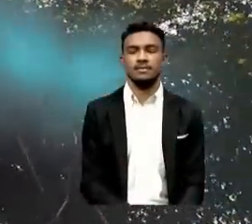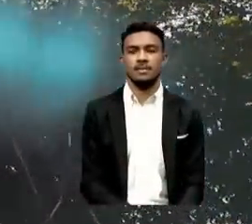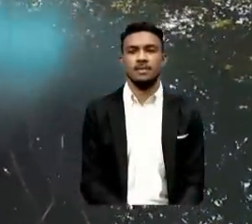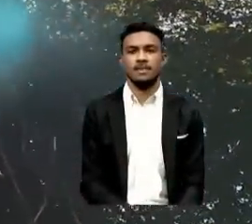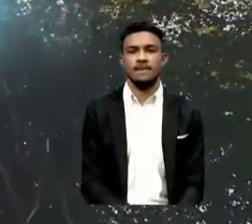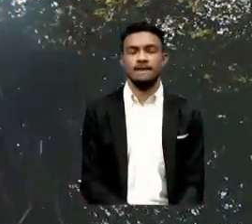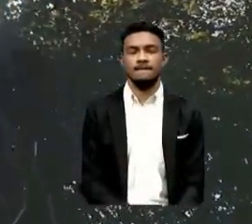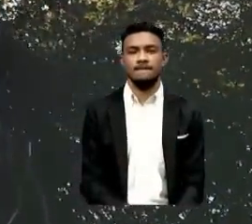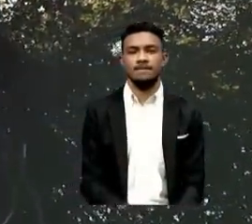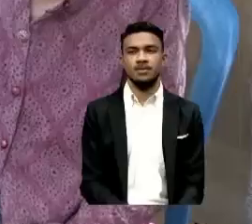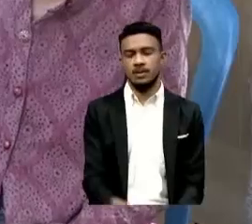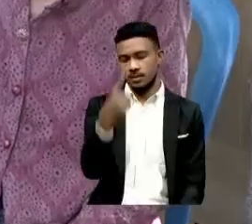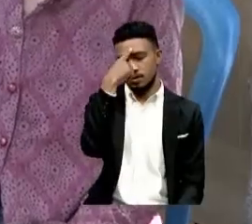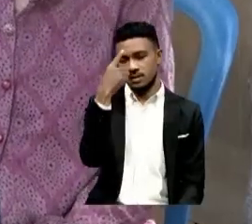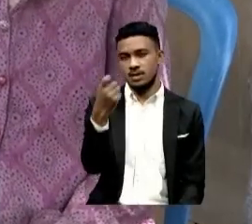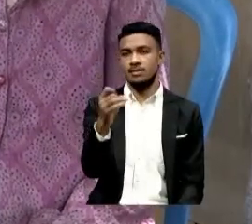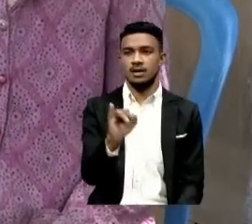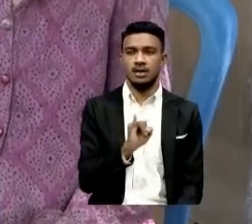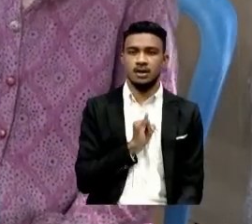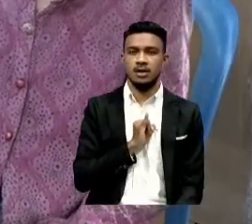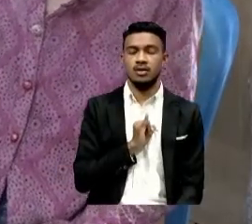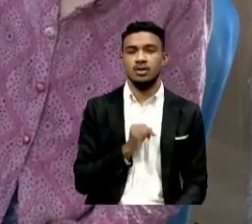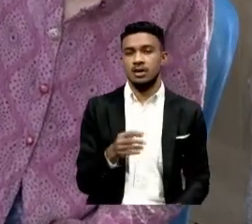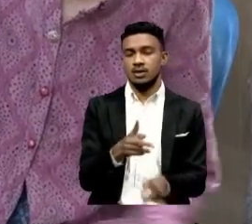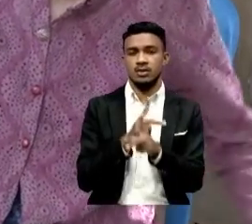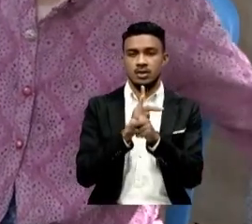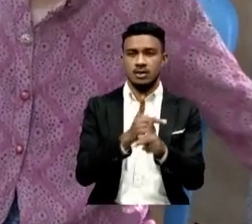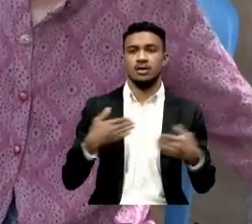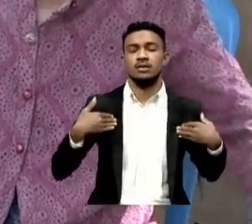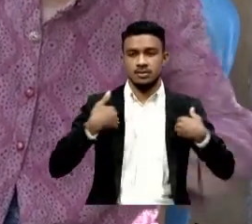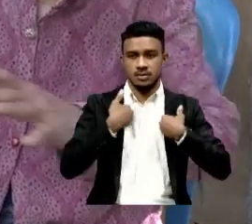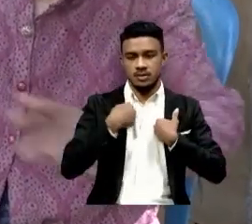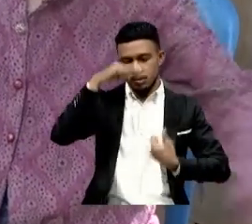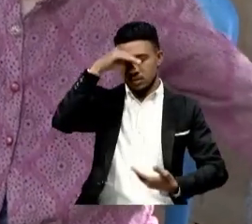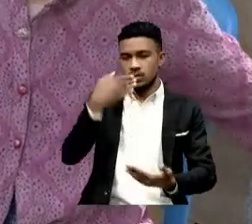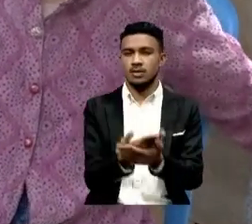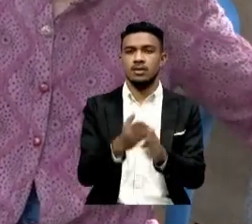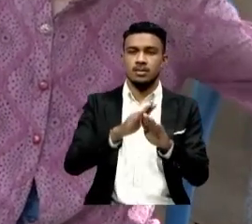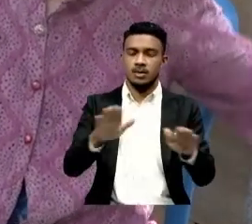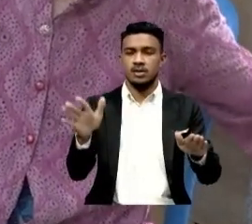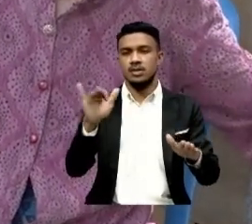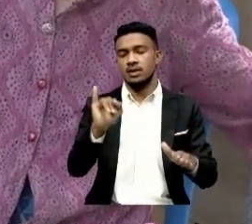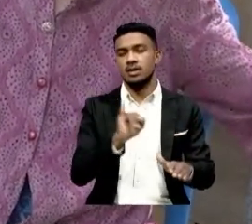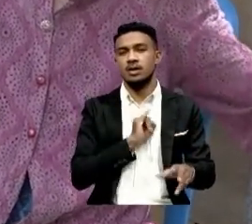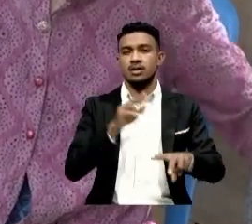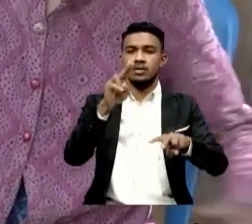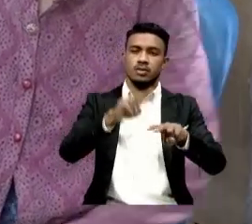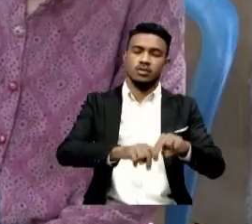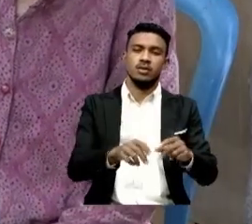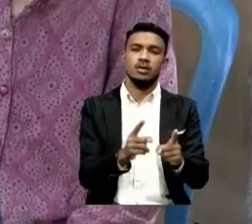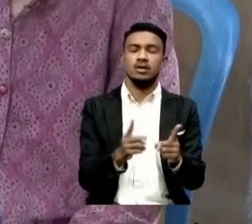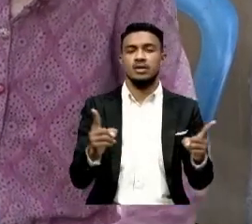Hai, tambah be, au hakia kasu uan manu uan sirnea, halo si au tur setu dok mai